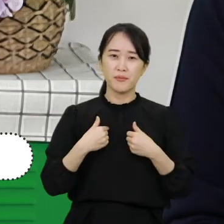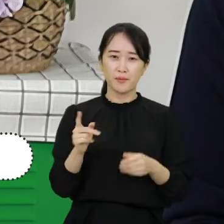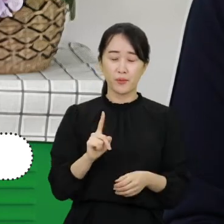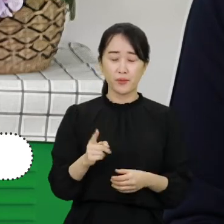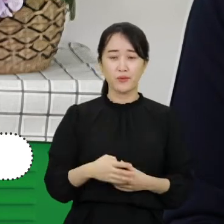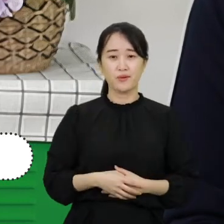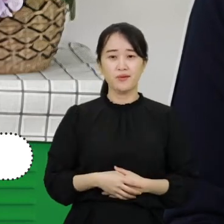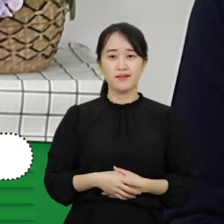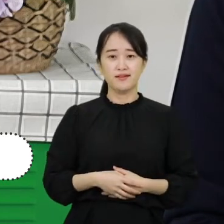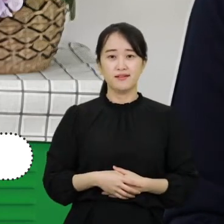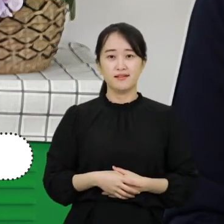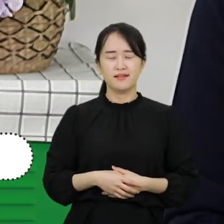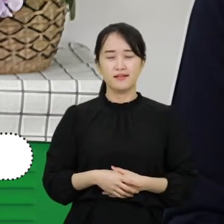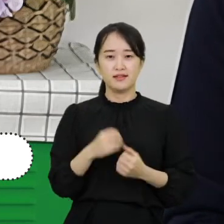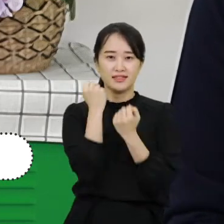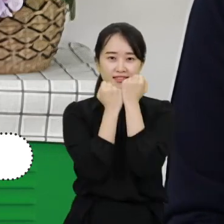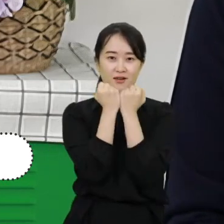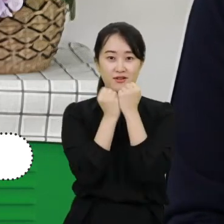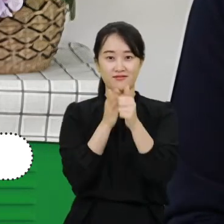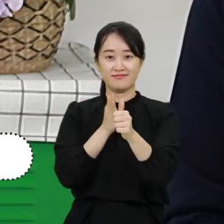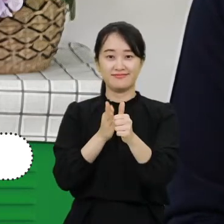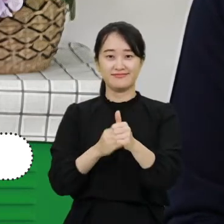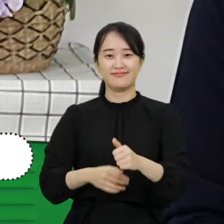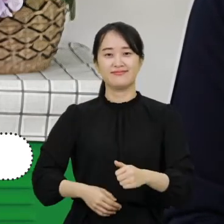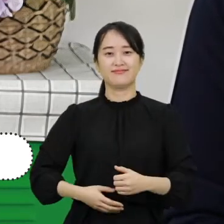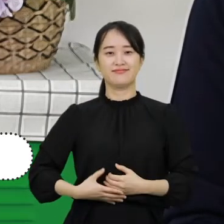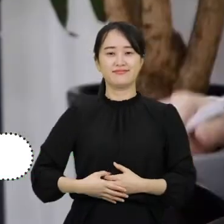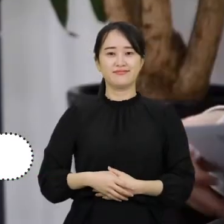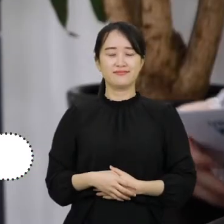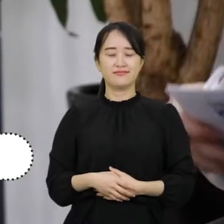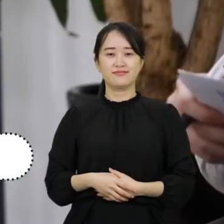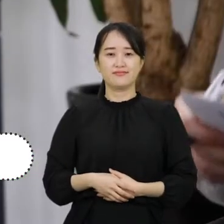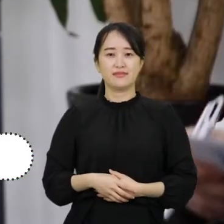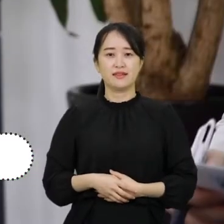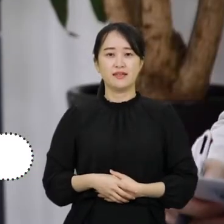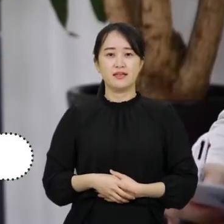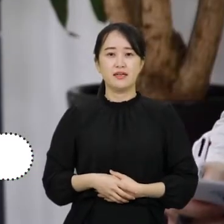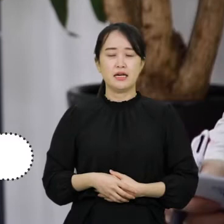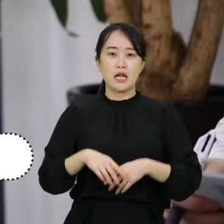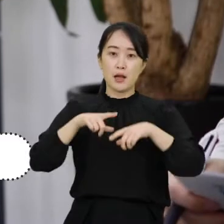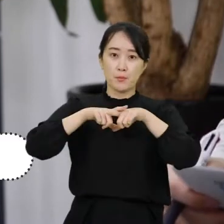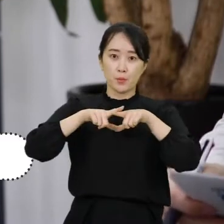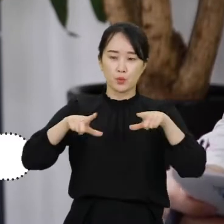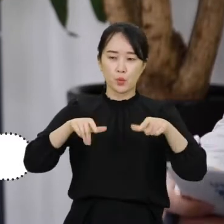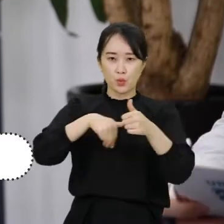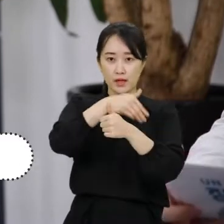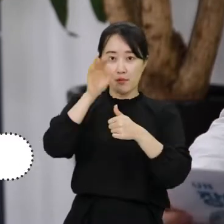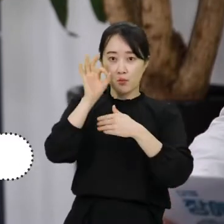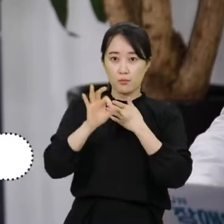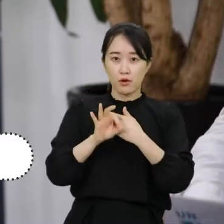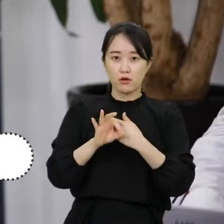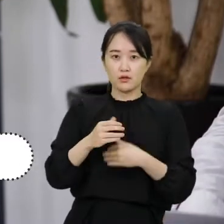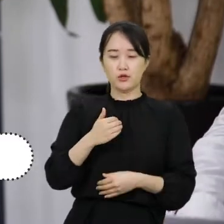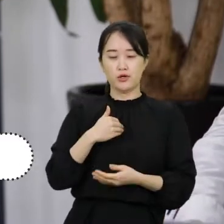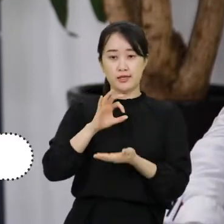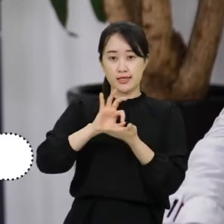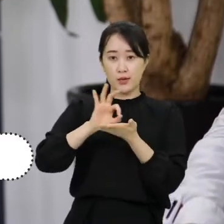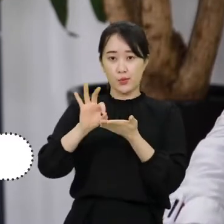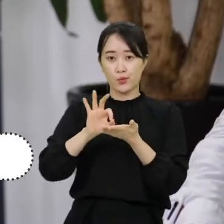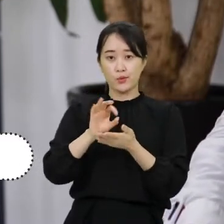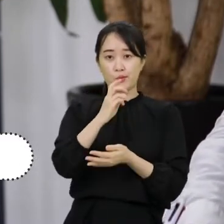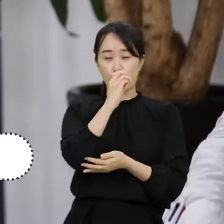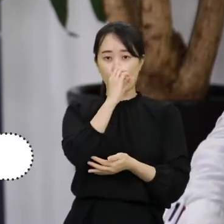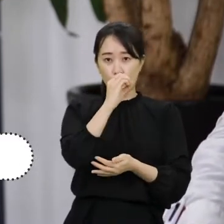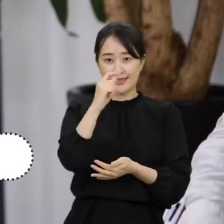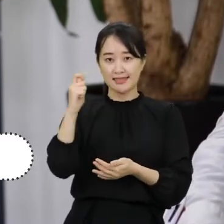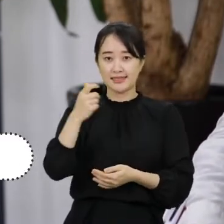이런 생각을 하실 텐데 설명을 좀 현학 씨가 먼저 부탁을 드려볼까요? 주로 양상을 보면 저희가